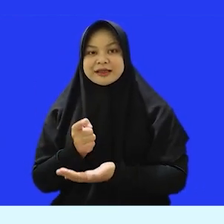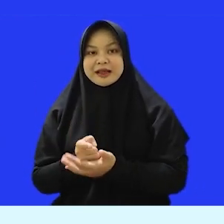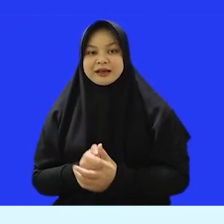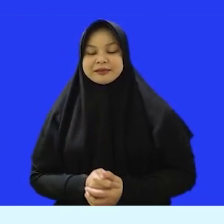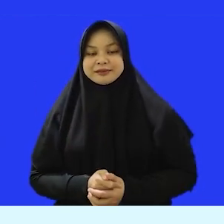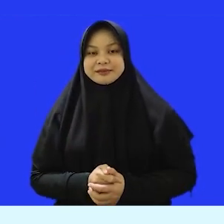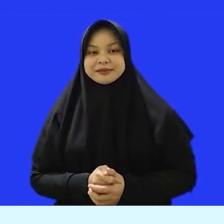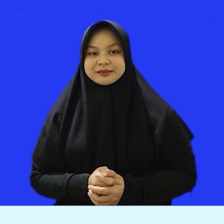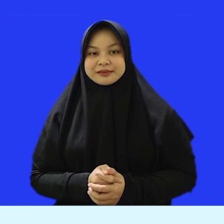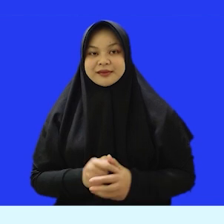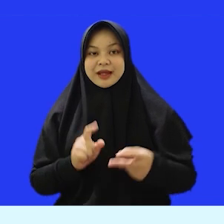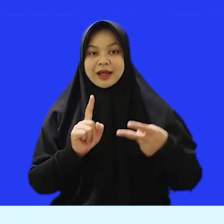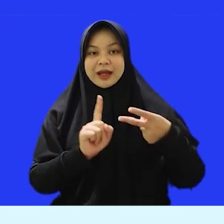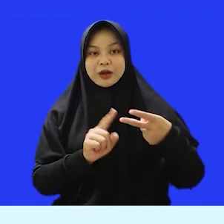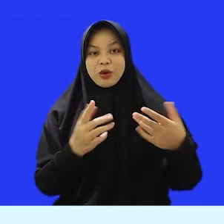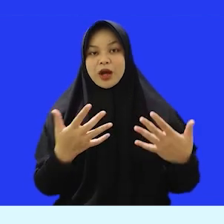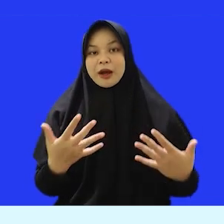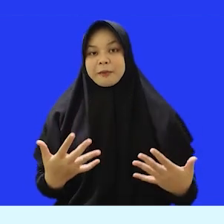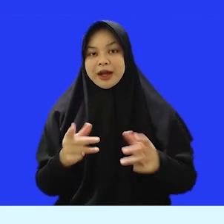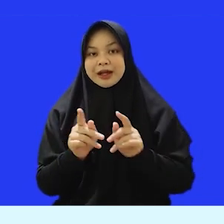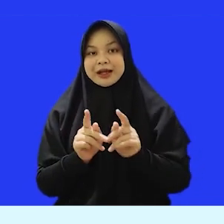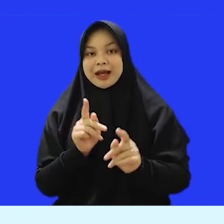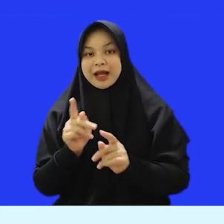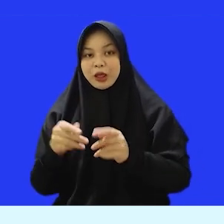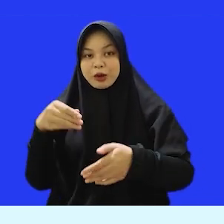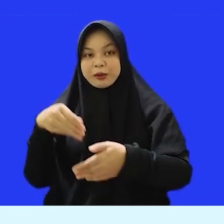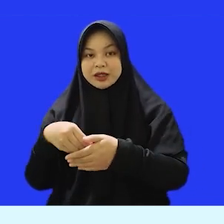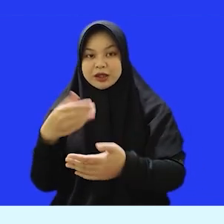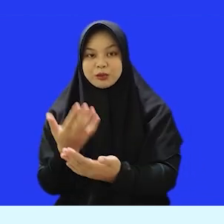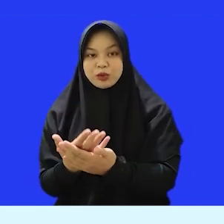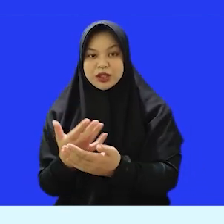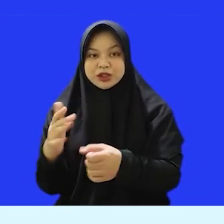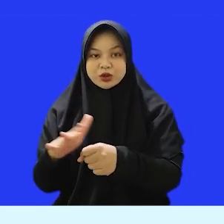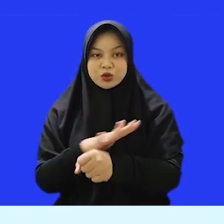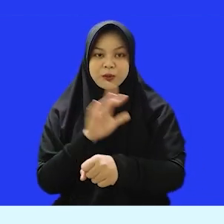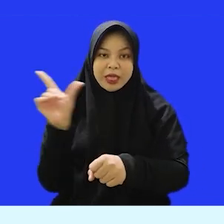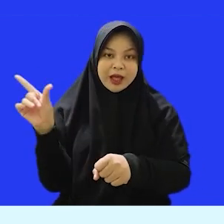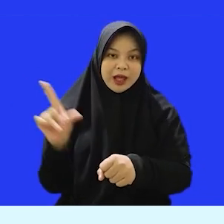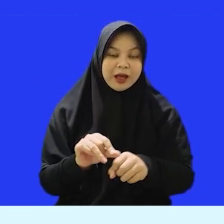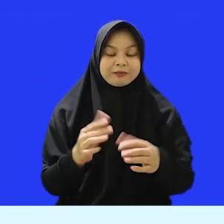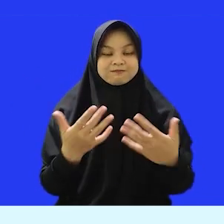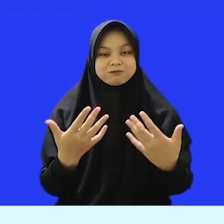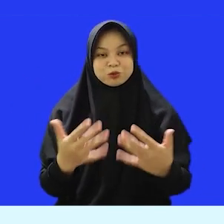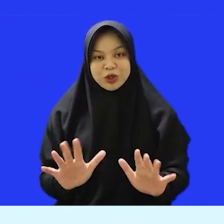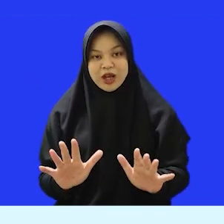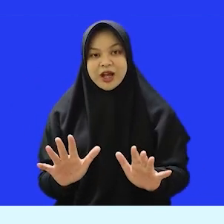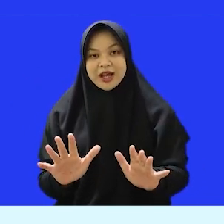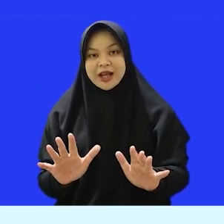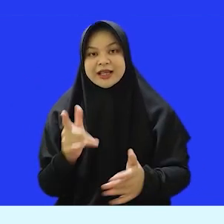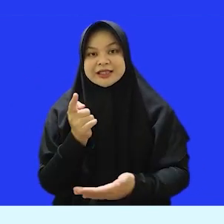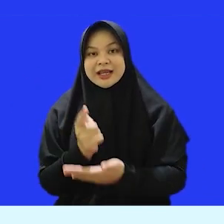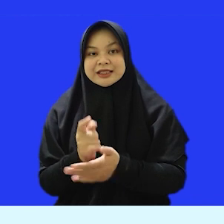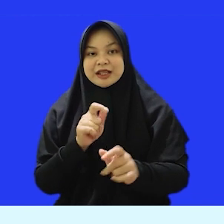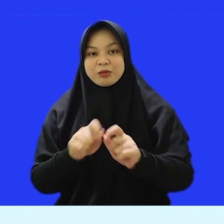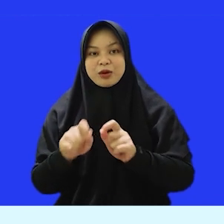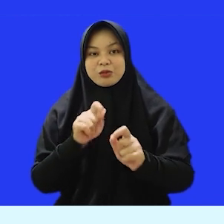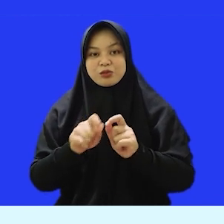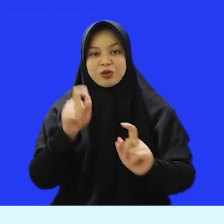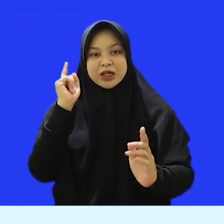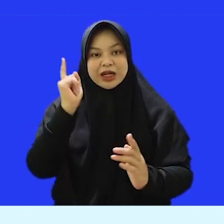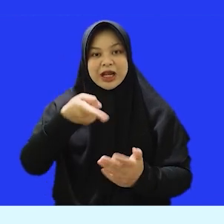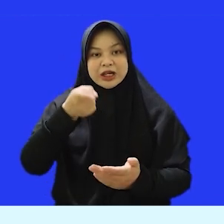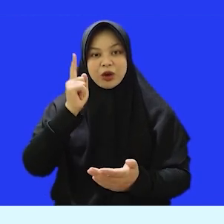jaksa. Yang kedua, apabila berkas dan bukti sudah cukup lengkap, maka jaksa akan membuat dakwaan